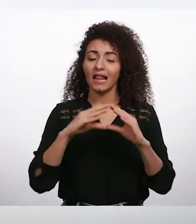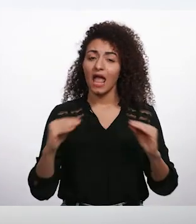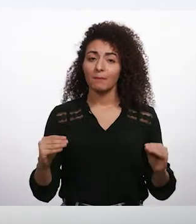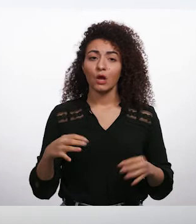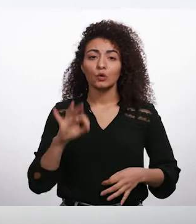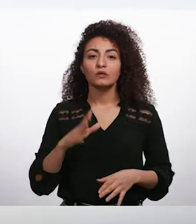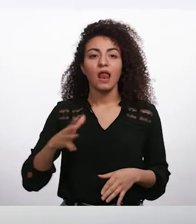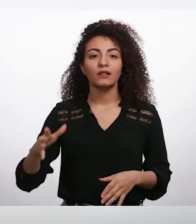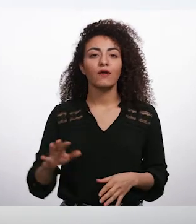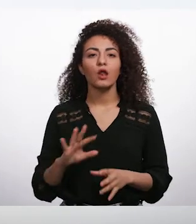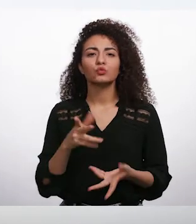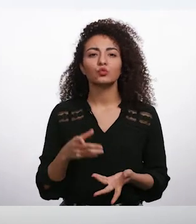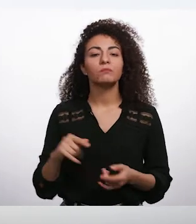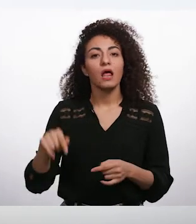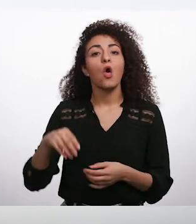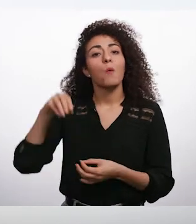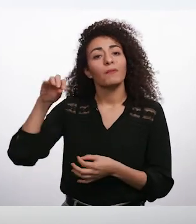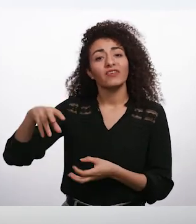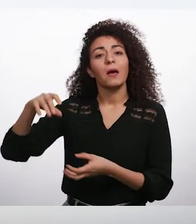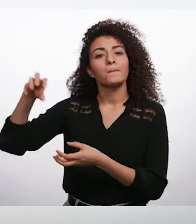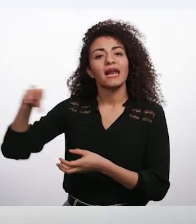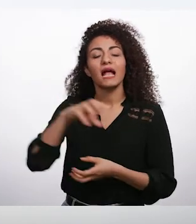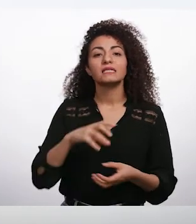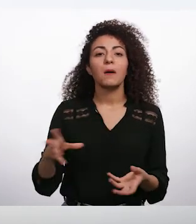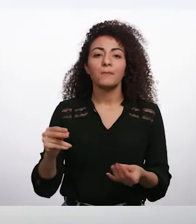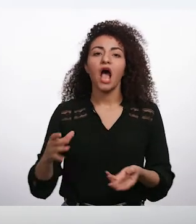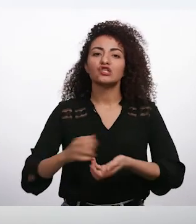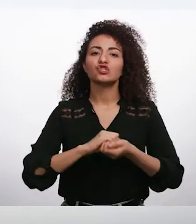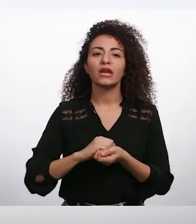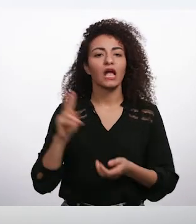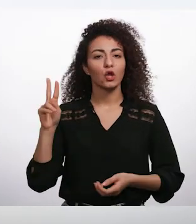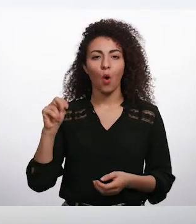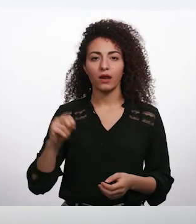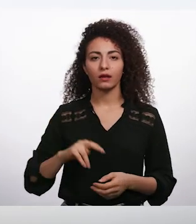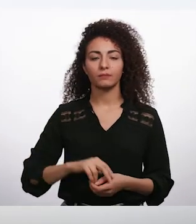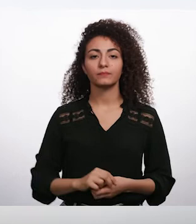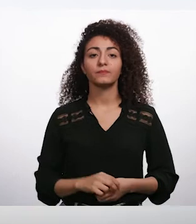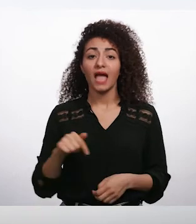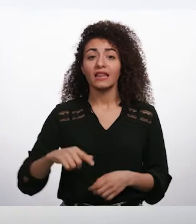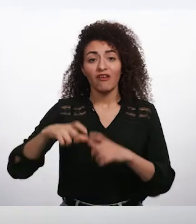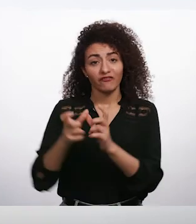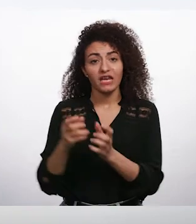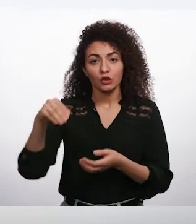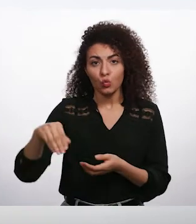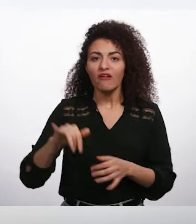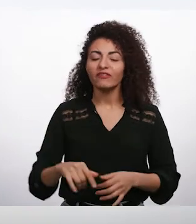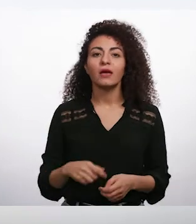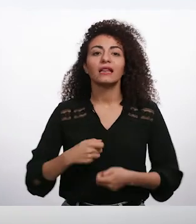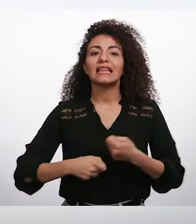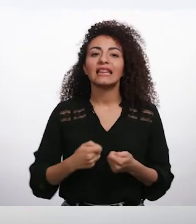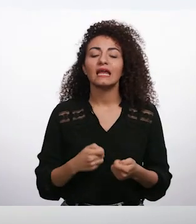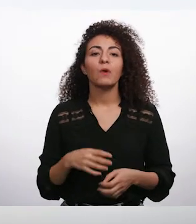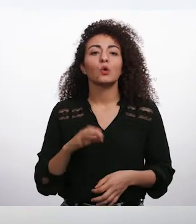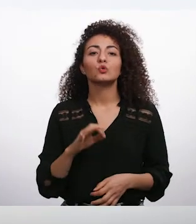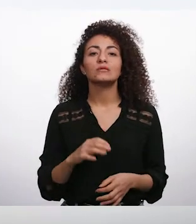وصديقة للأطفال، نقصد مساحات موجودة بمراكز للشركة لإلنا. فريق العمل الموجود بهيدي المراكز مدرب